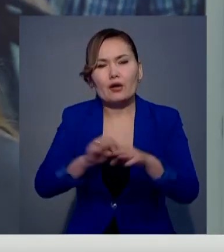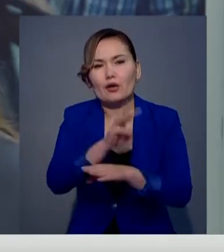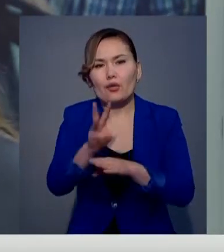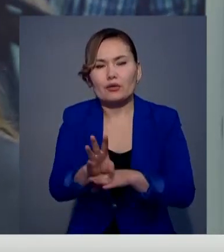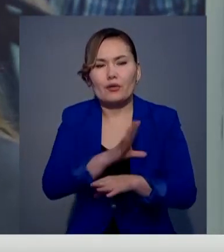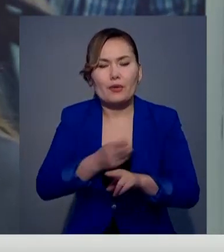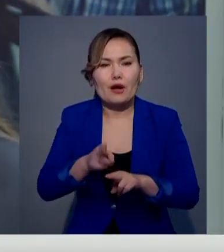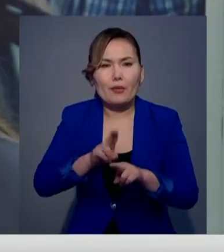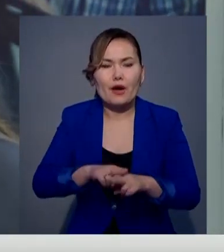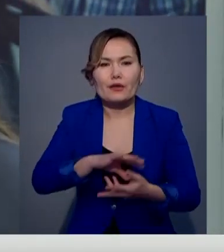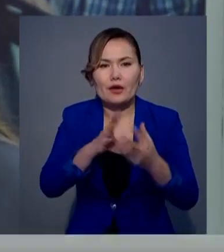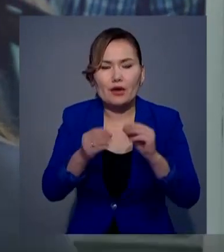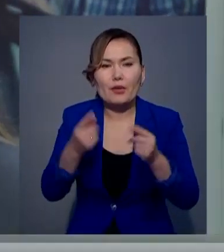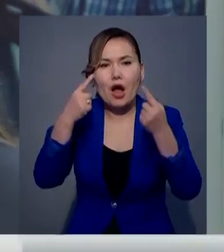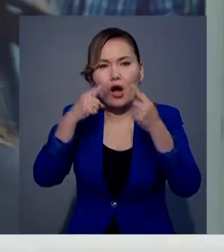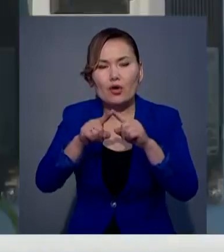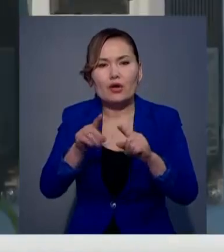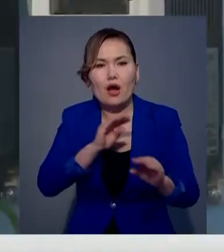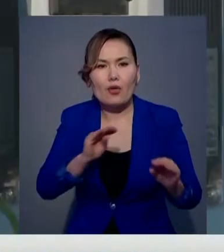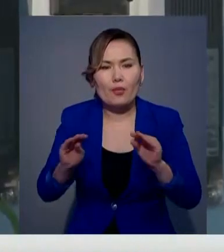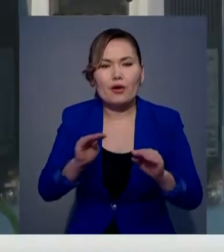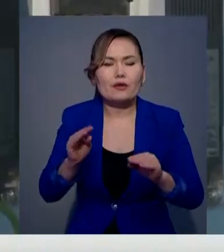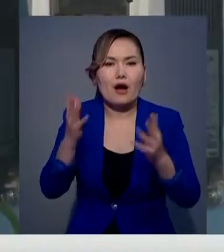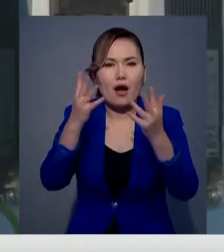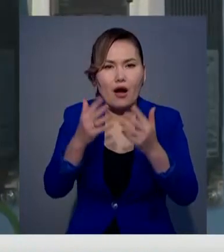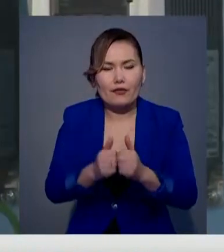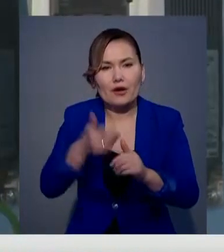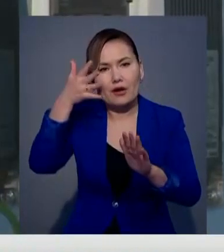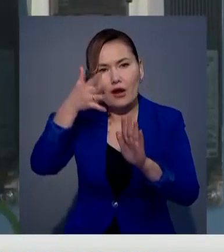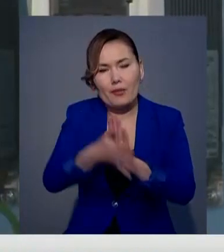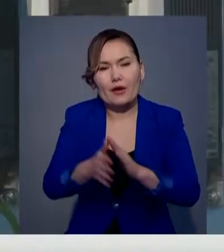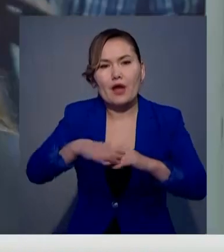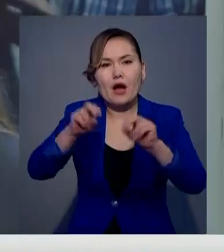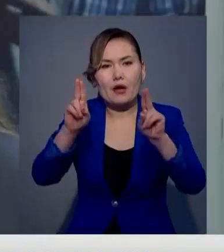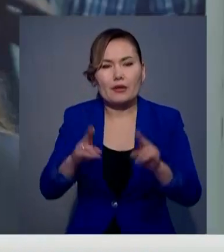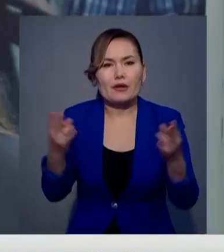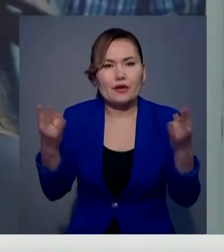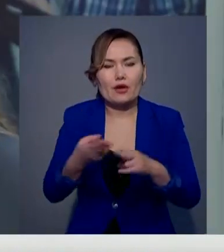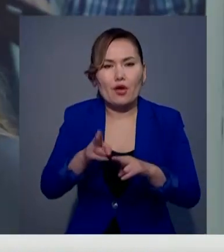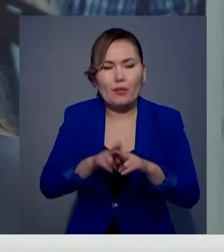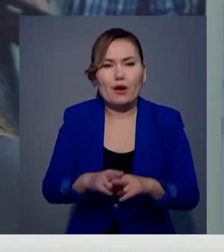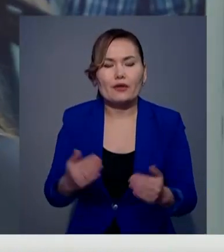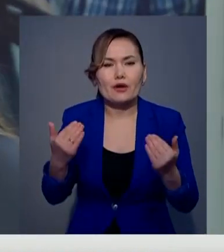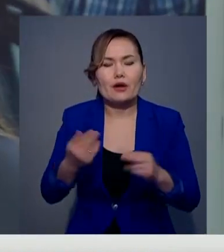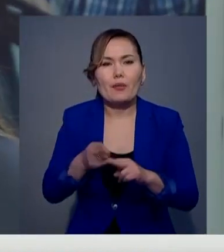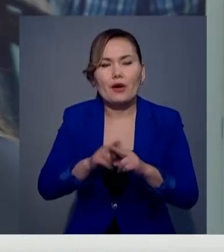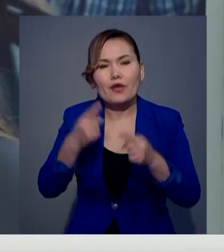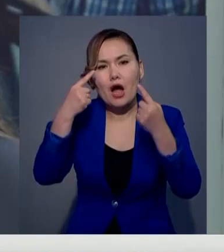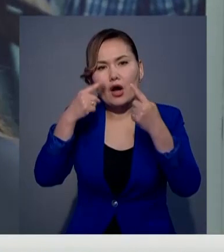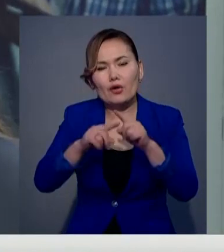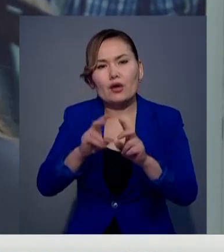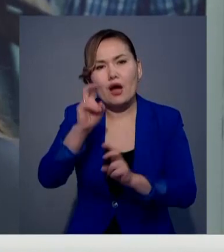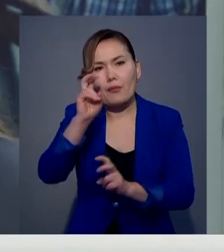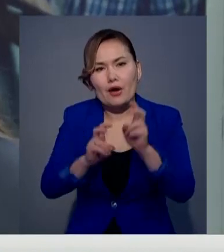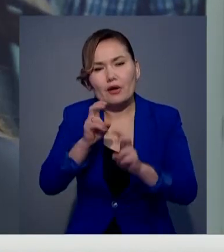шықтық. Яғни ол жерде де сол құралдармен жұмыс істей алатын заманауи жұмысшылар керек деген сөз. Жалпы бүгінгі күні бір құрылғының қақпағын